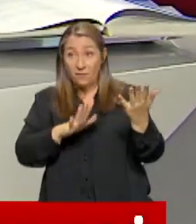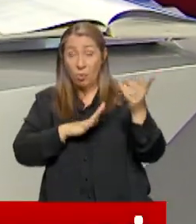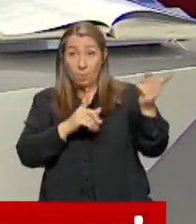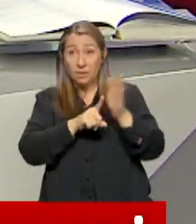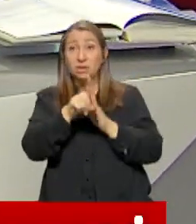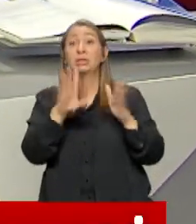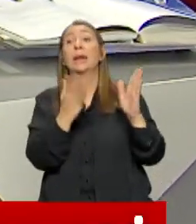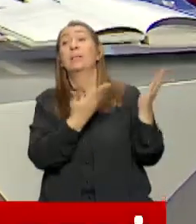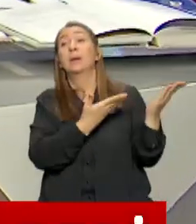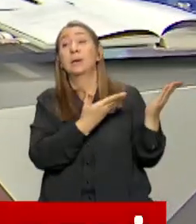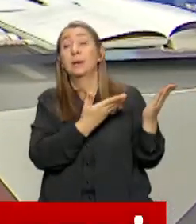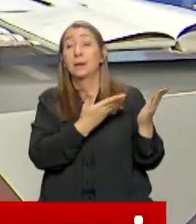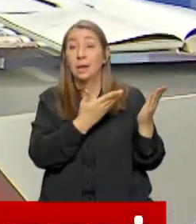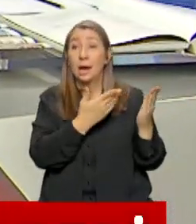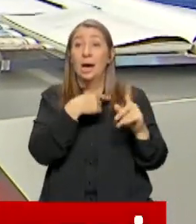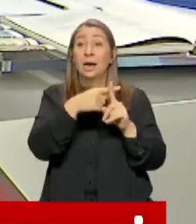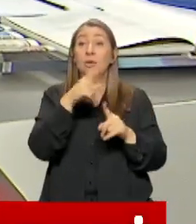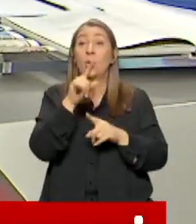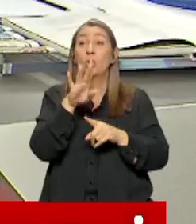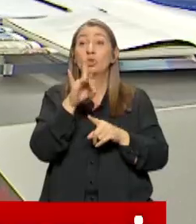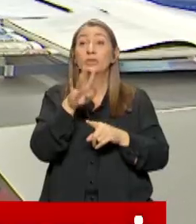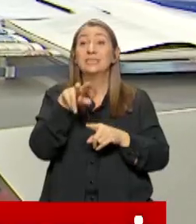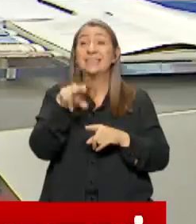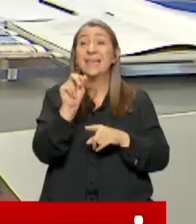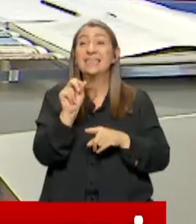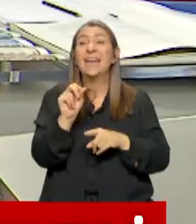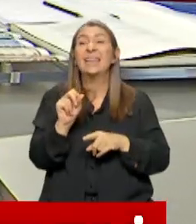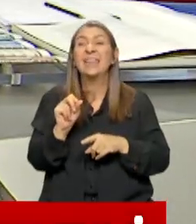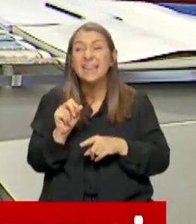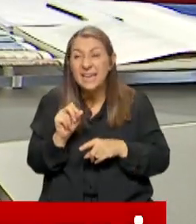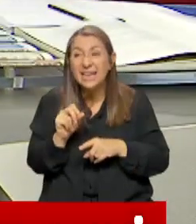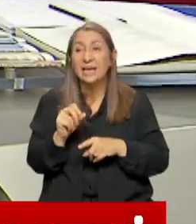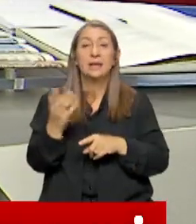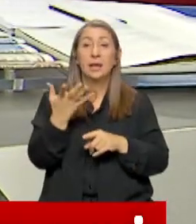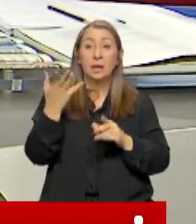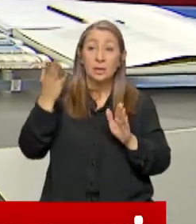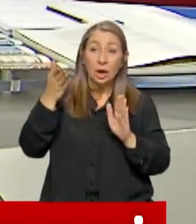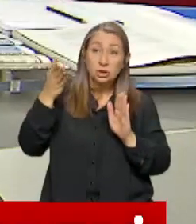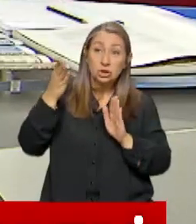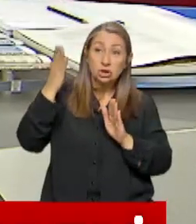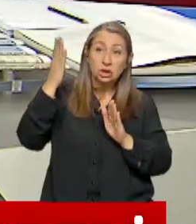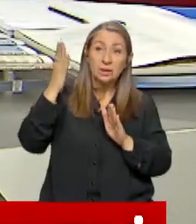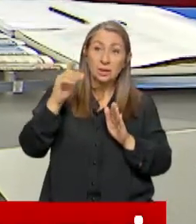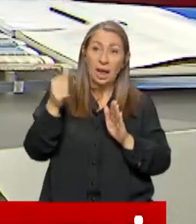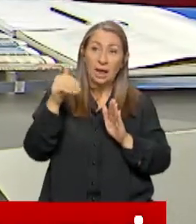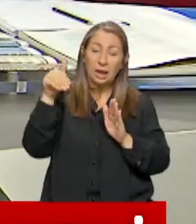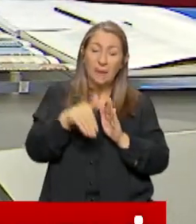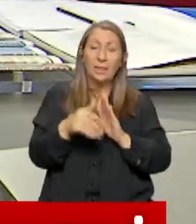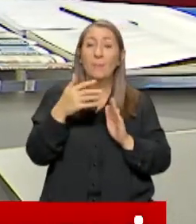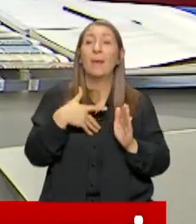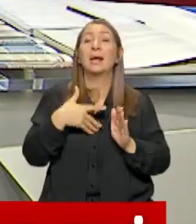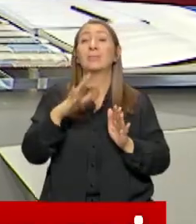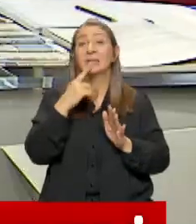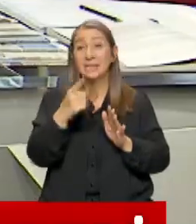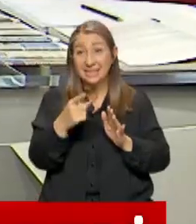bir başarı öyküsü değil mi Ayrıca 14.80 idi yani Daha nereye kadar gidecek bu kadar değer kaybeder Merak etmeyin